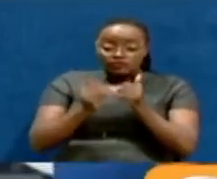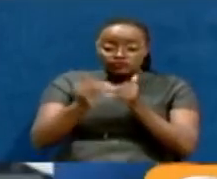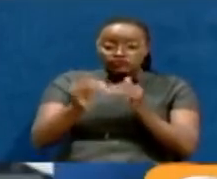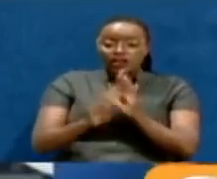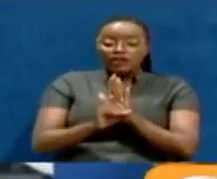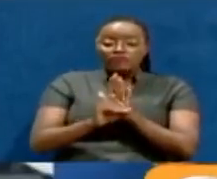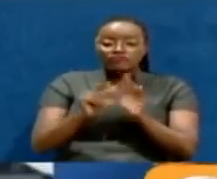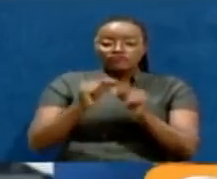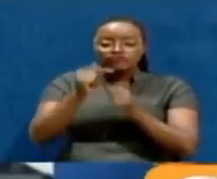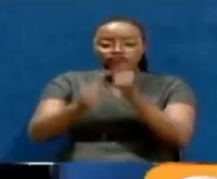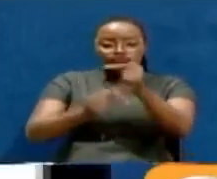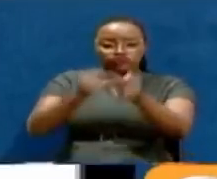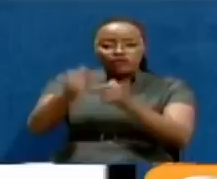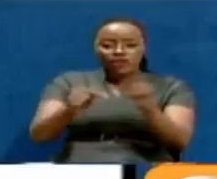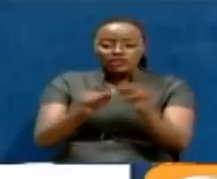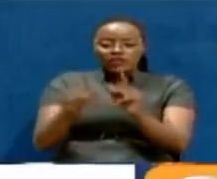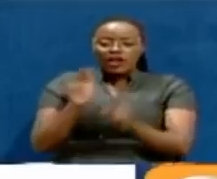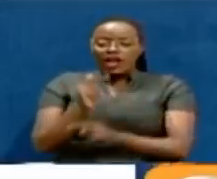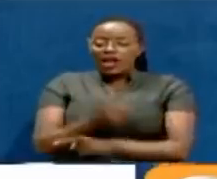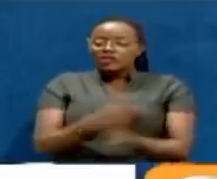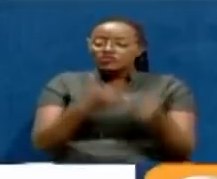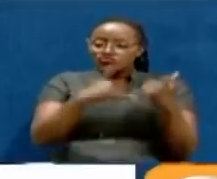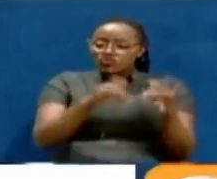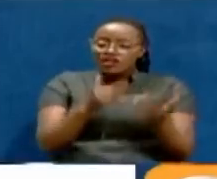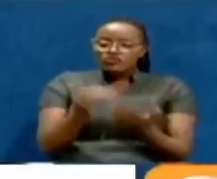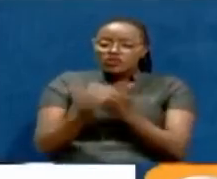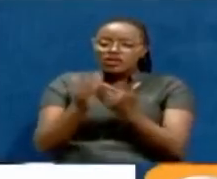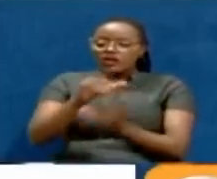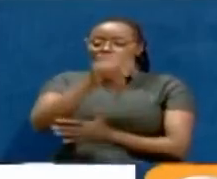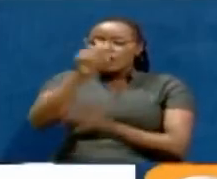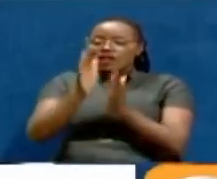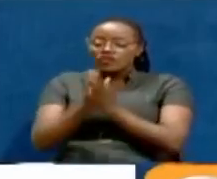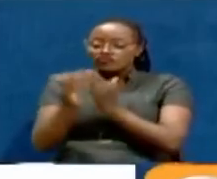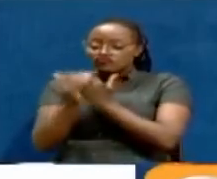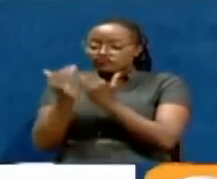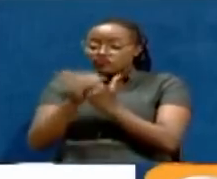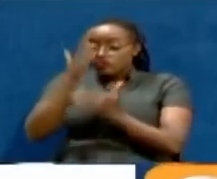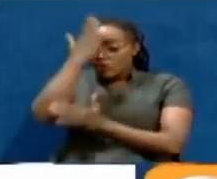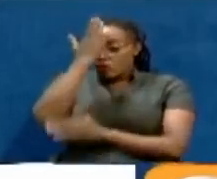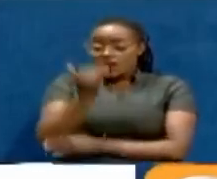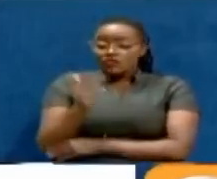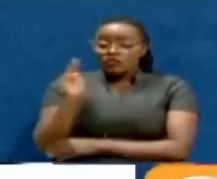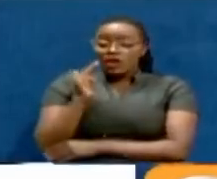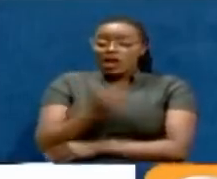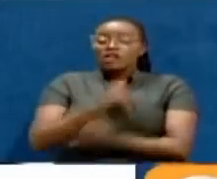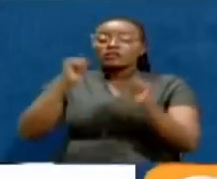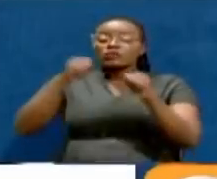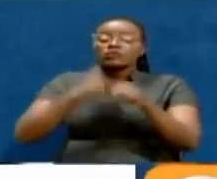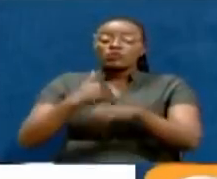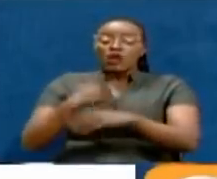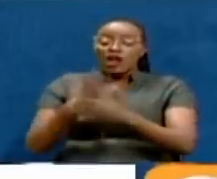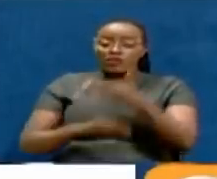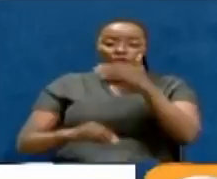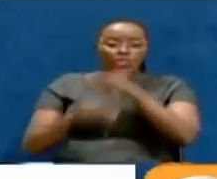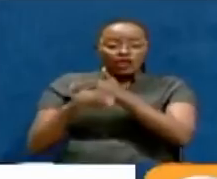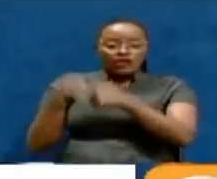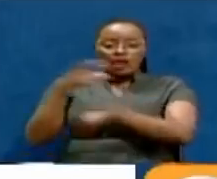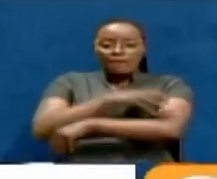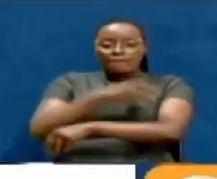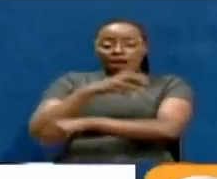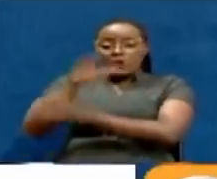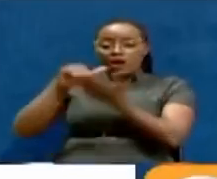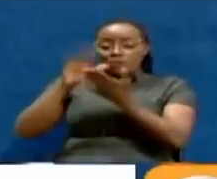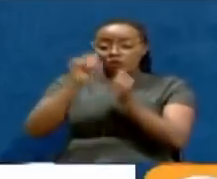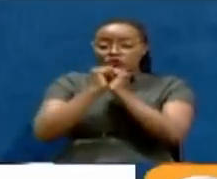mbele. Ni wakati wa kufutana machozi na kufarijiana ili tuweke nguvu zetu za